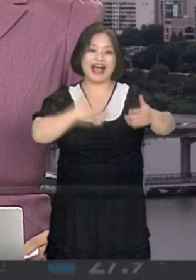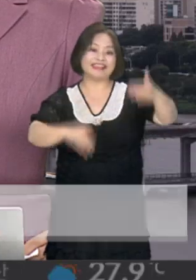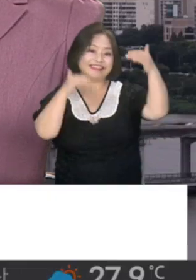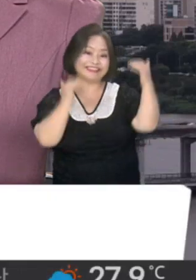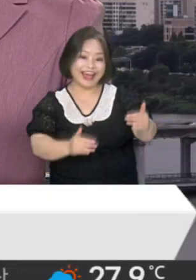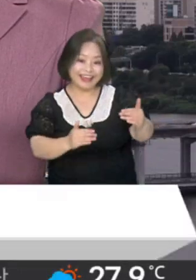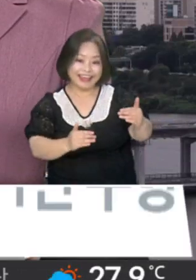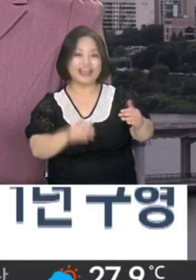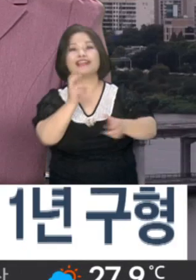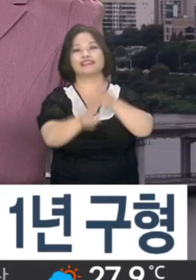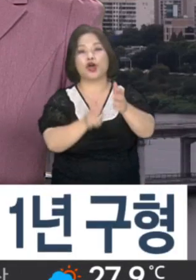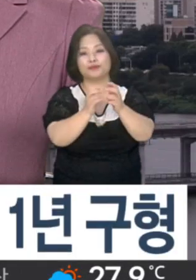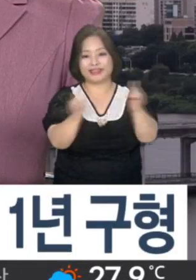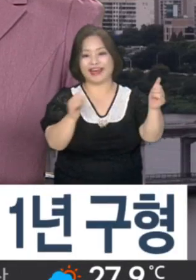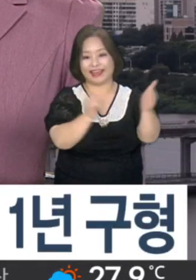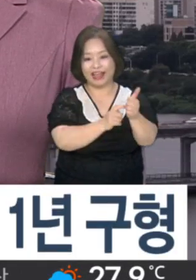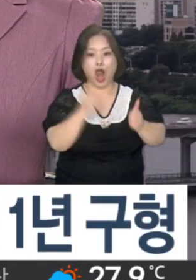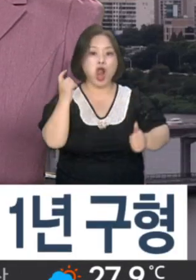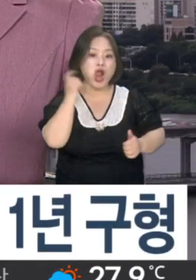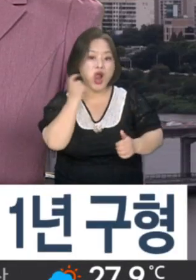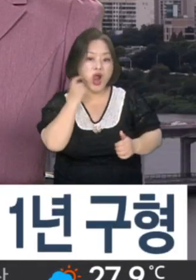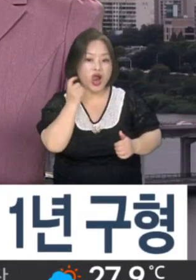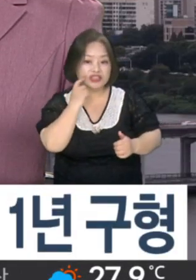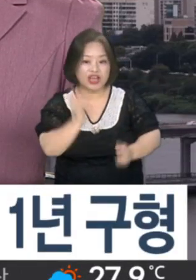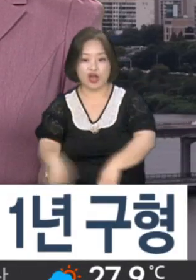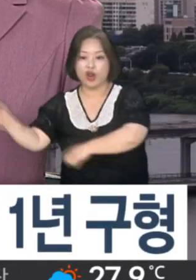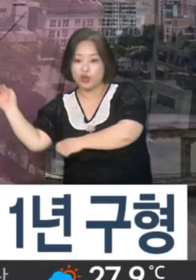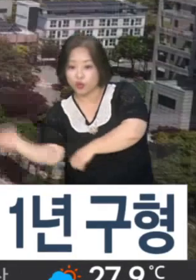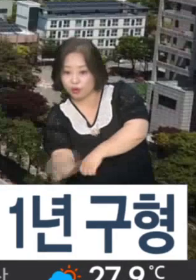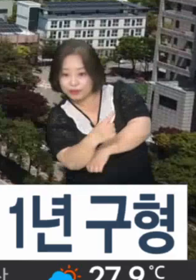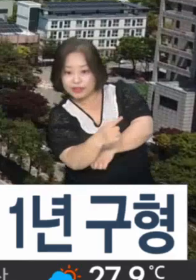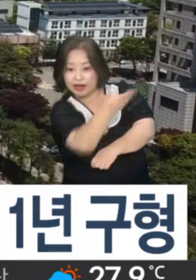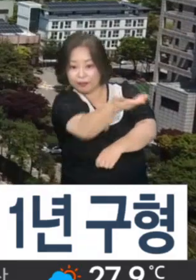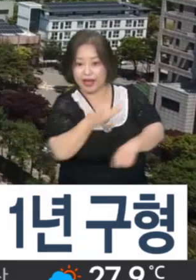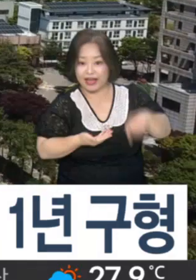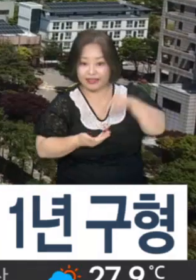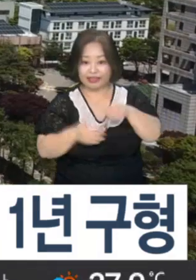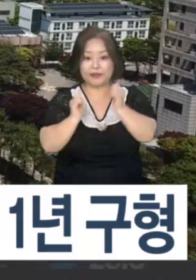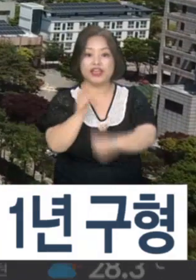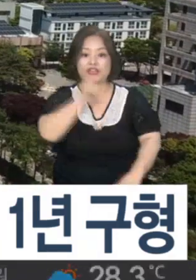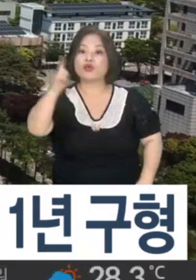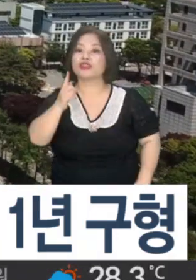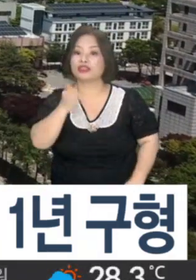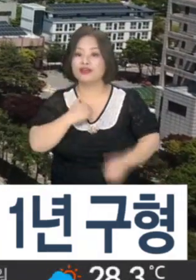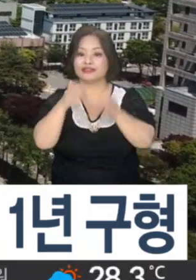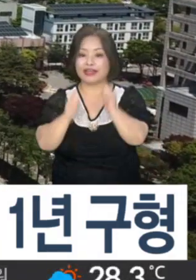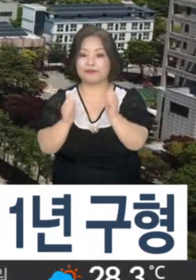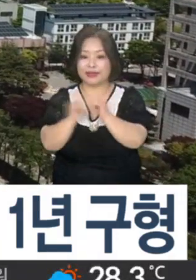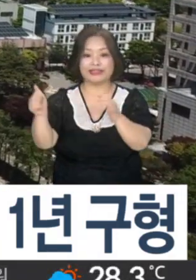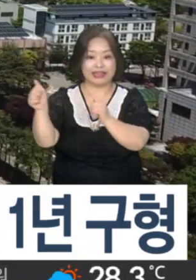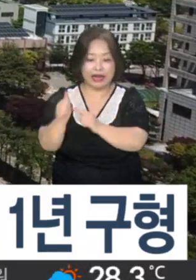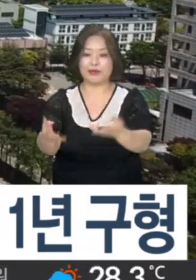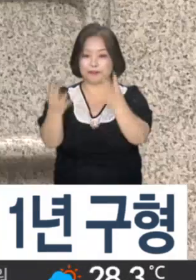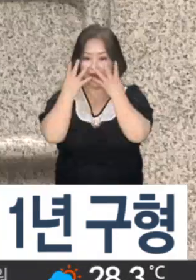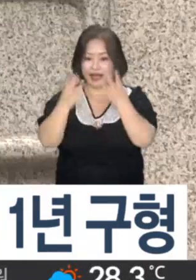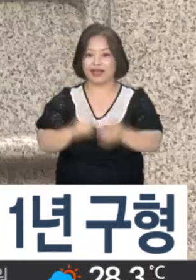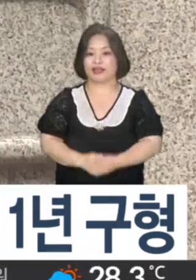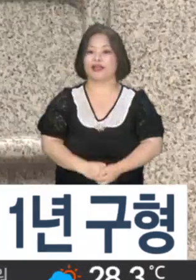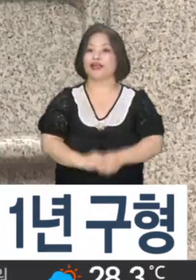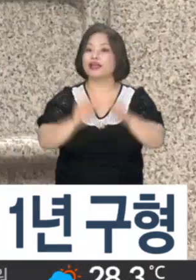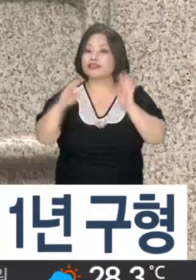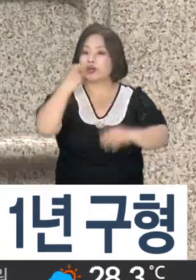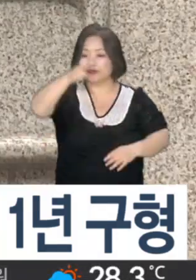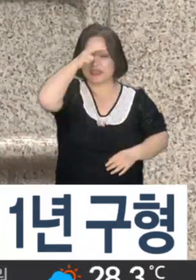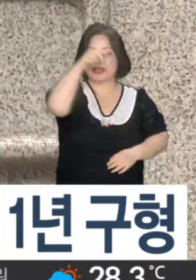평소 알고지는 사업가로부터 짝퉁 골프채를 받아 기소된 현재 부장판사가 실형을 구형 받았습니다